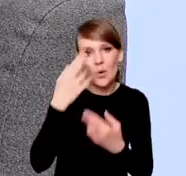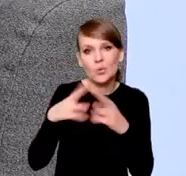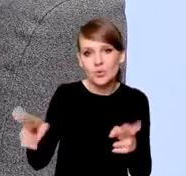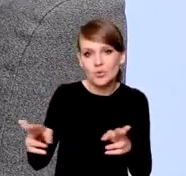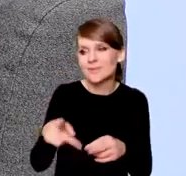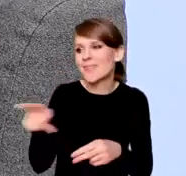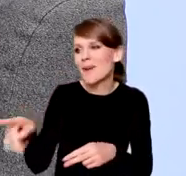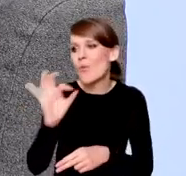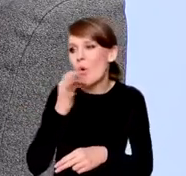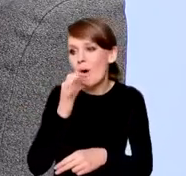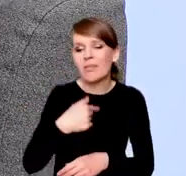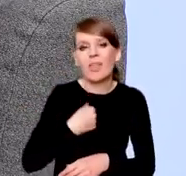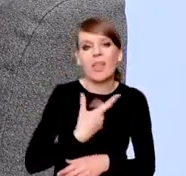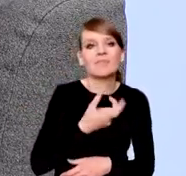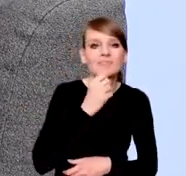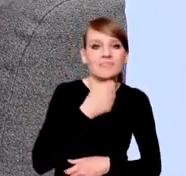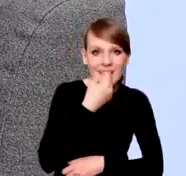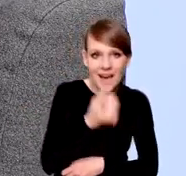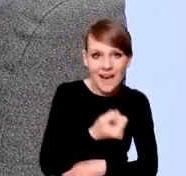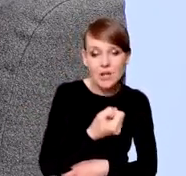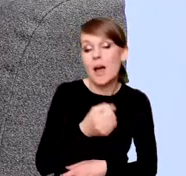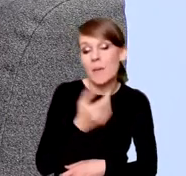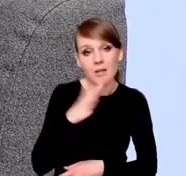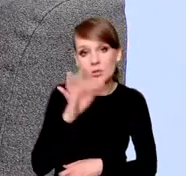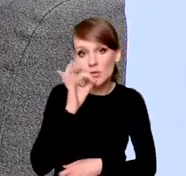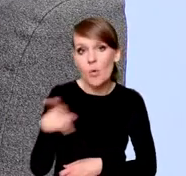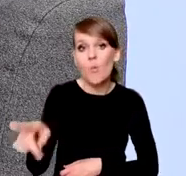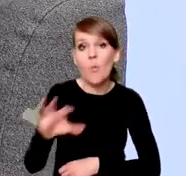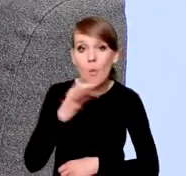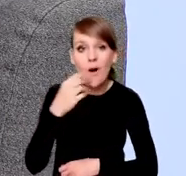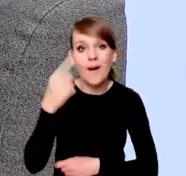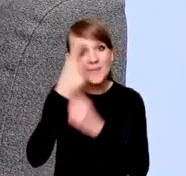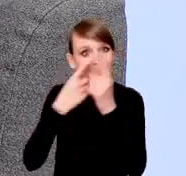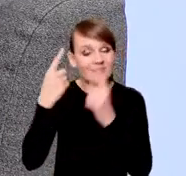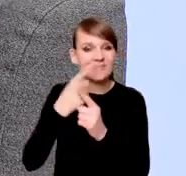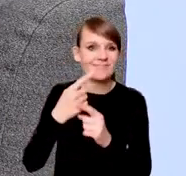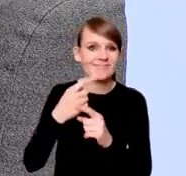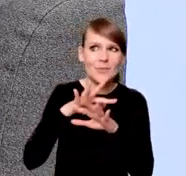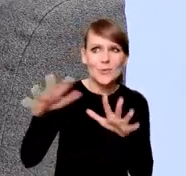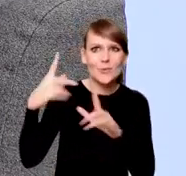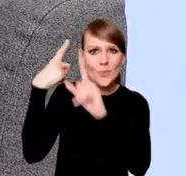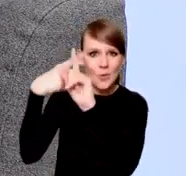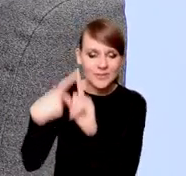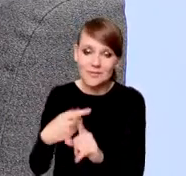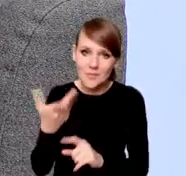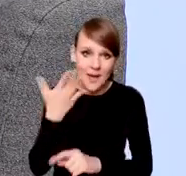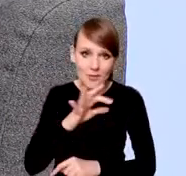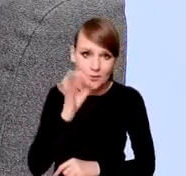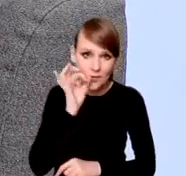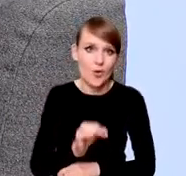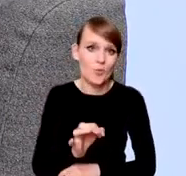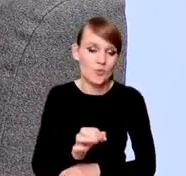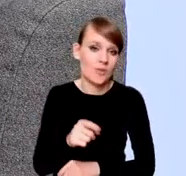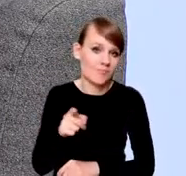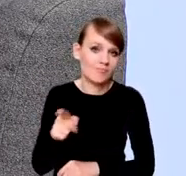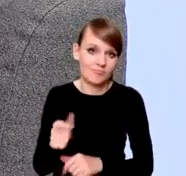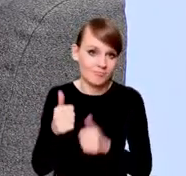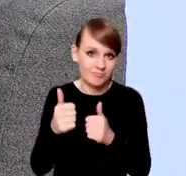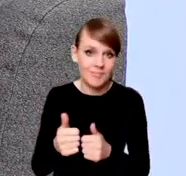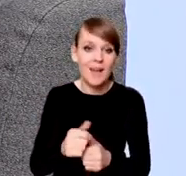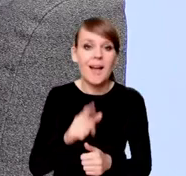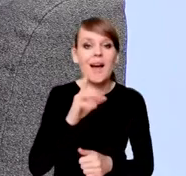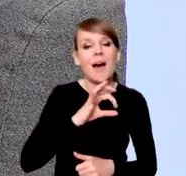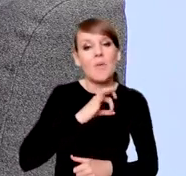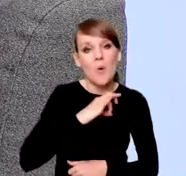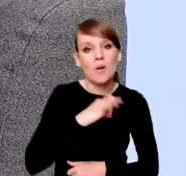że młoda osoba jest pełna optymizmu, bo tak należy i tak powinno być. Natomiast z mojej